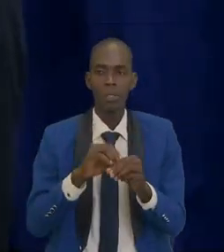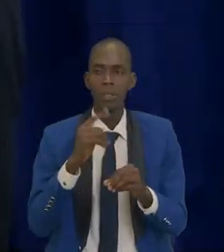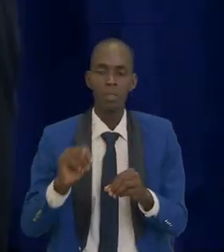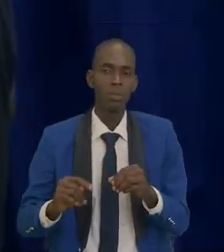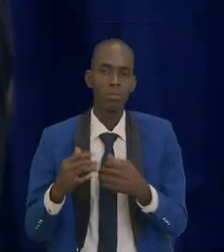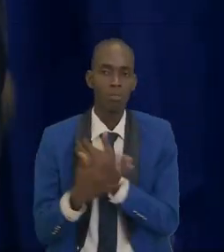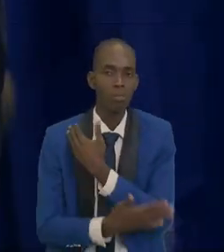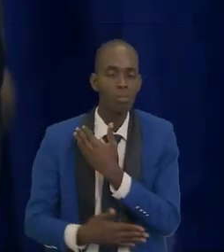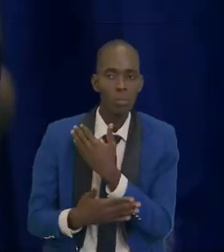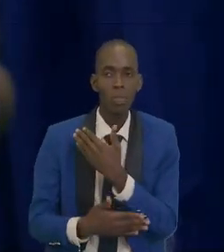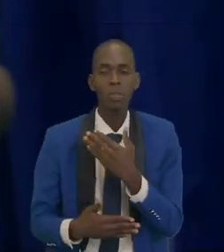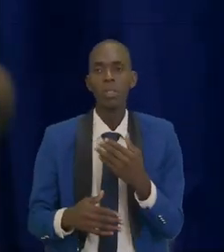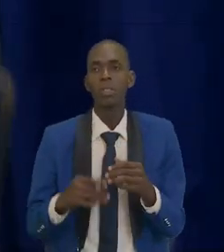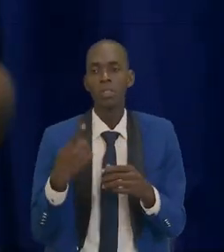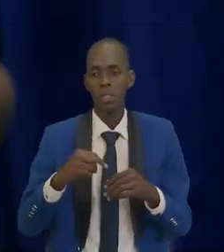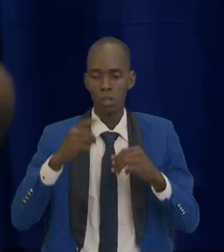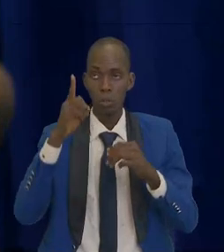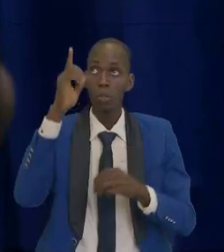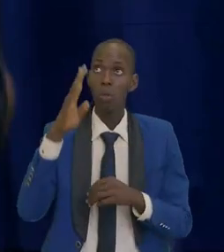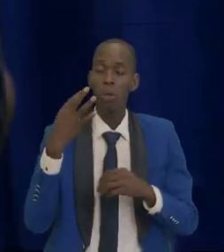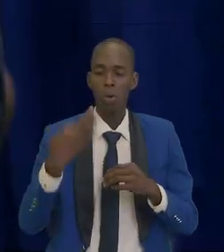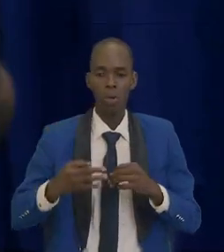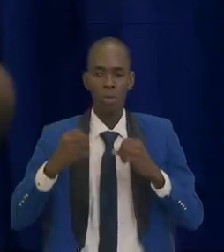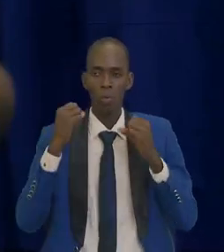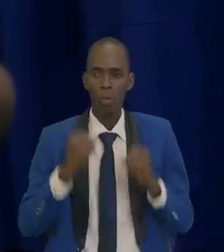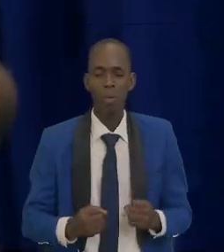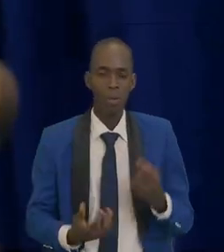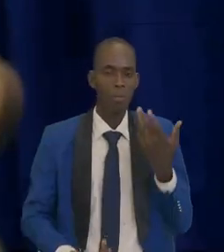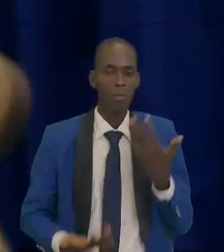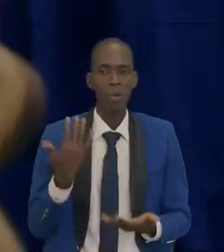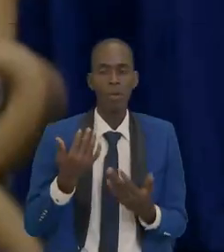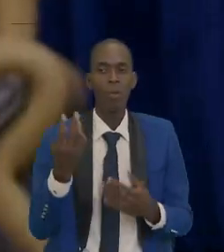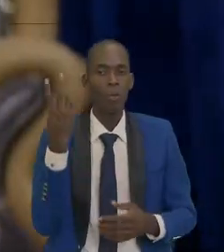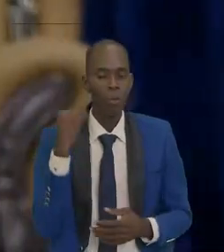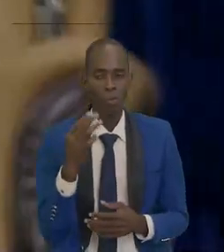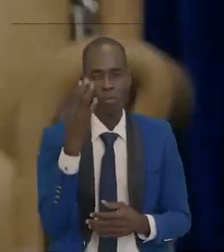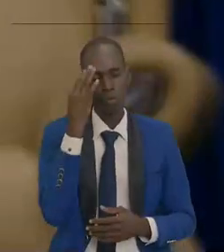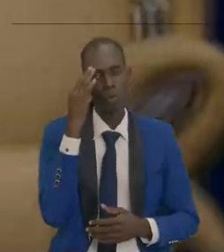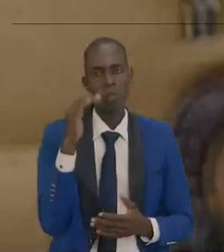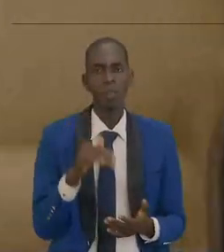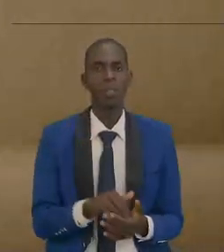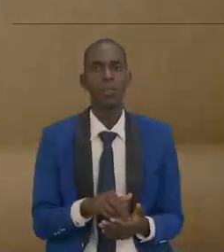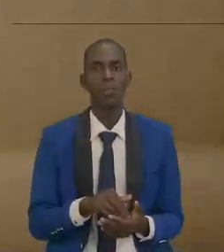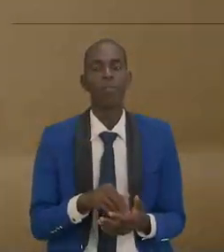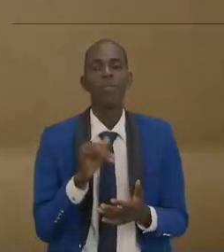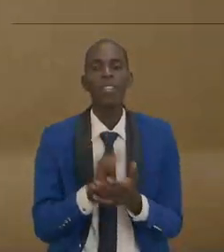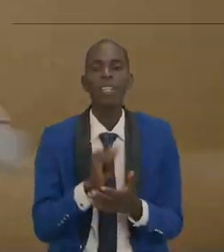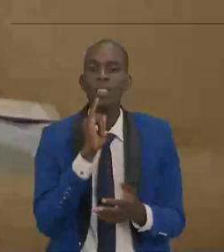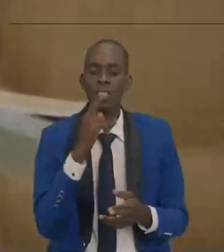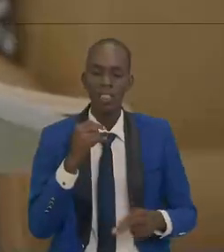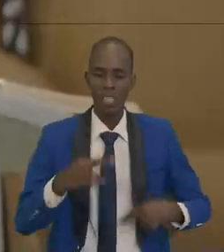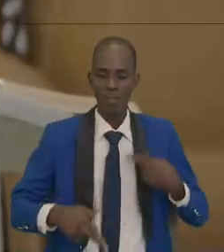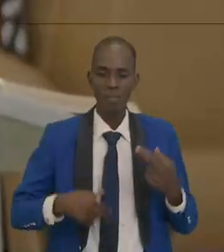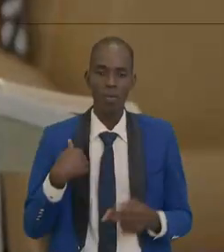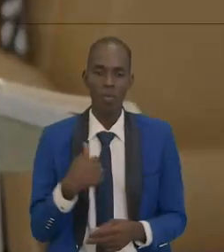nation, que le Dieu de puissance, le Dieu de feu, était connu une fois encore. Ça, c'est le réveil que